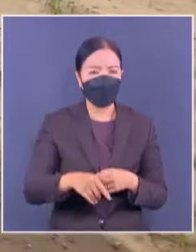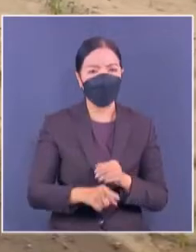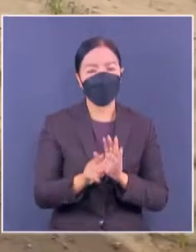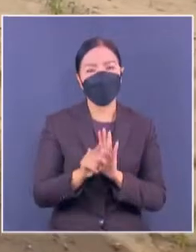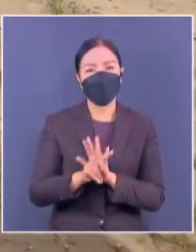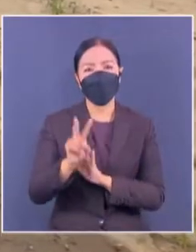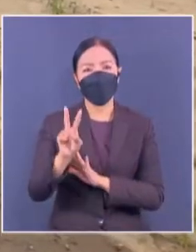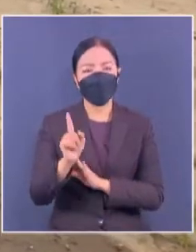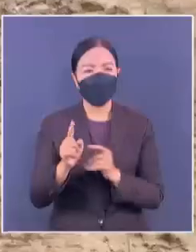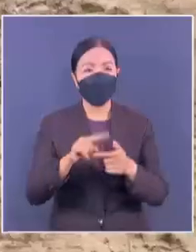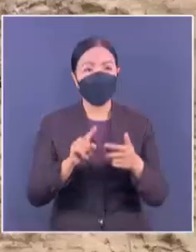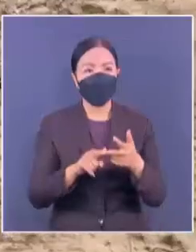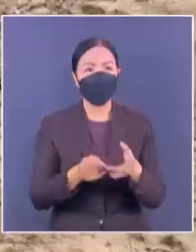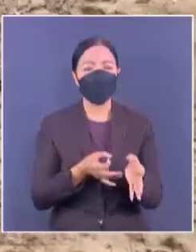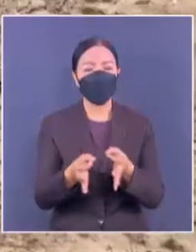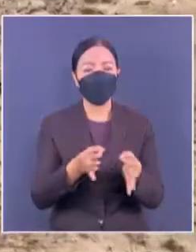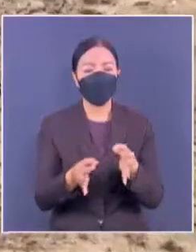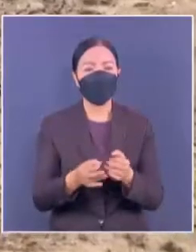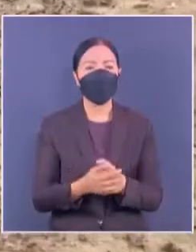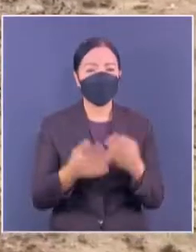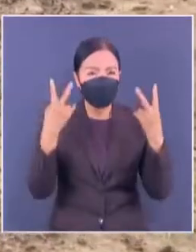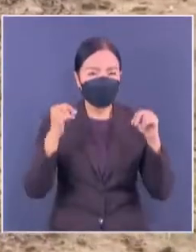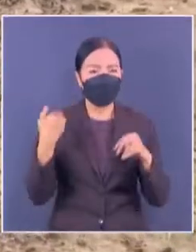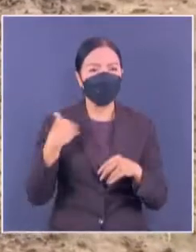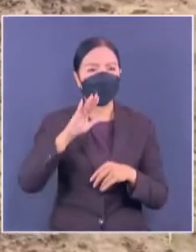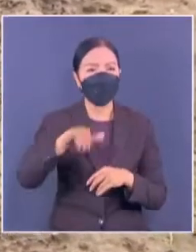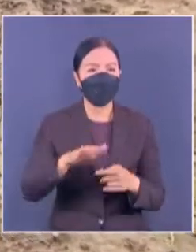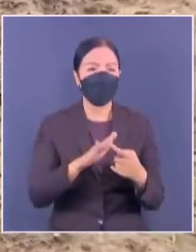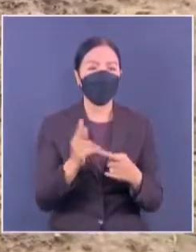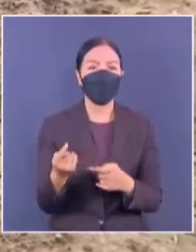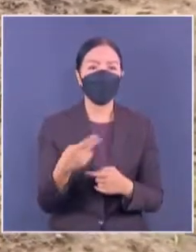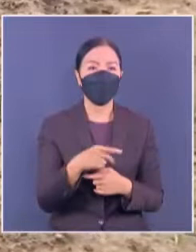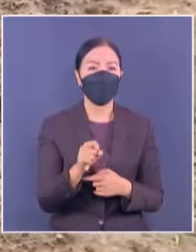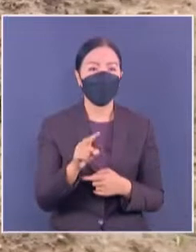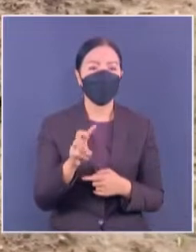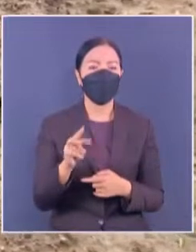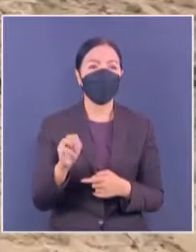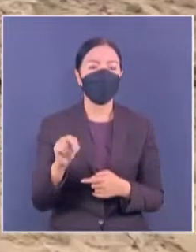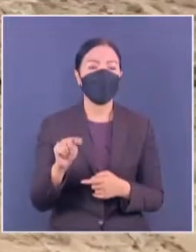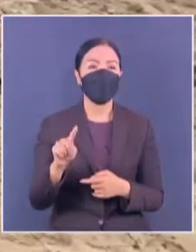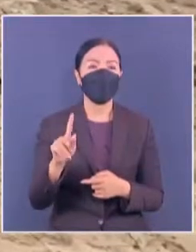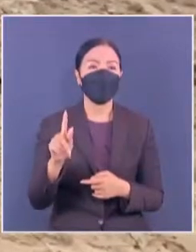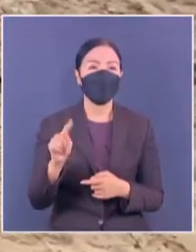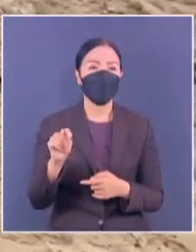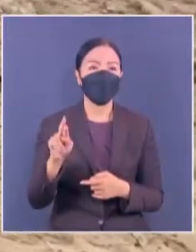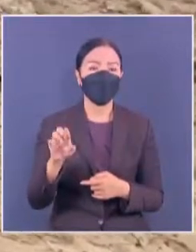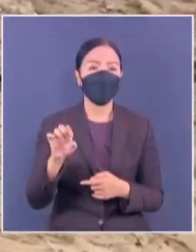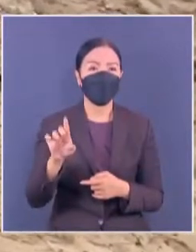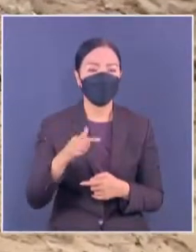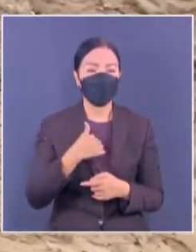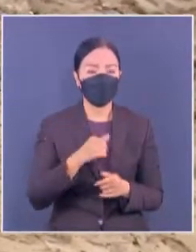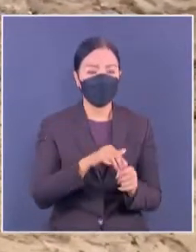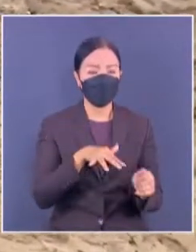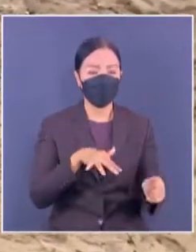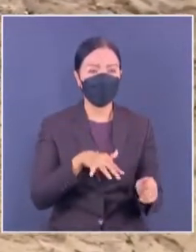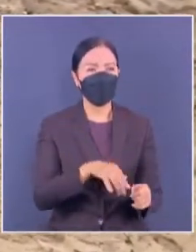แล้วก็ยังเป็นที่ปรึกษานายกเทศมนตรีอีกด้วยแต่ว่าในฐานะที่ตัวเองเนี่ยเป็นผู้ใหญ่บ้านเป็นผู้นำชุมชนช